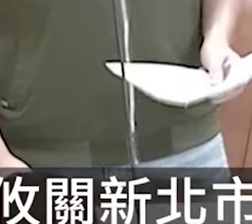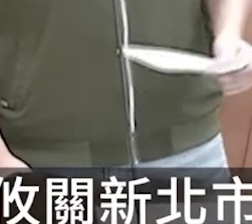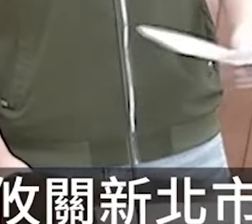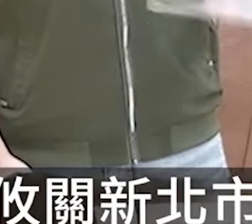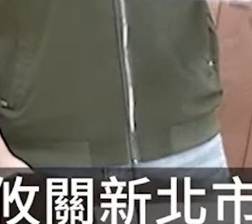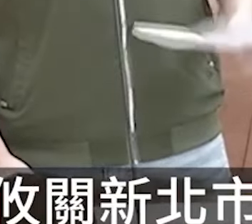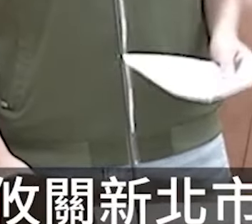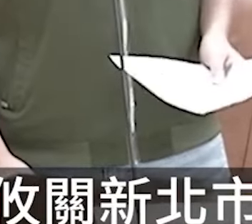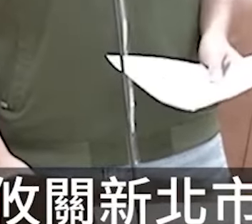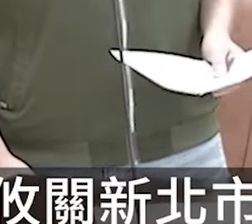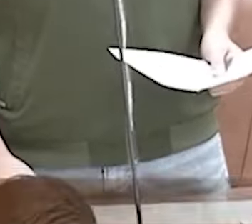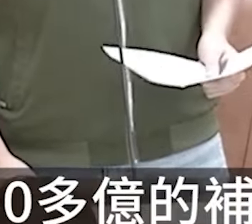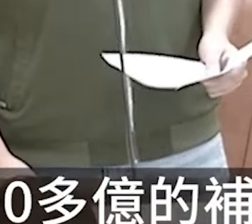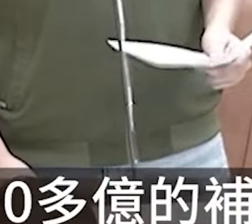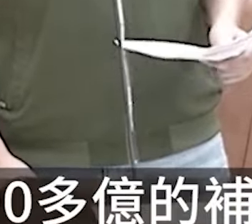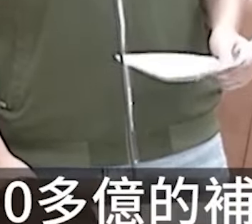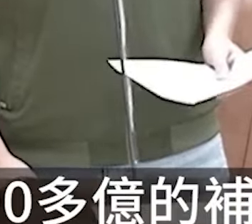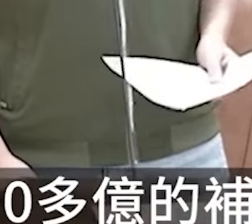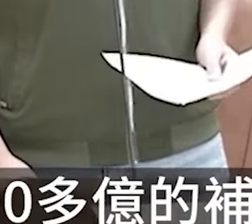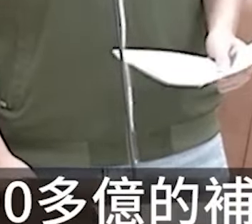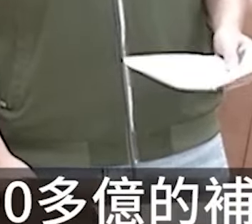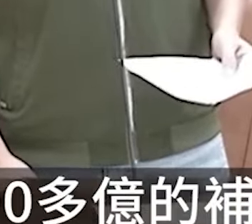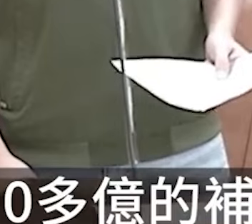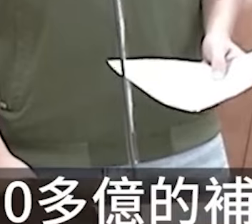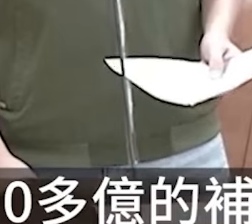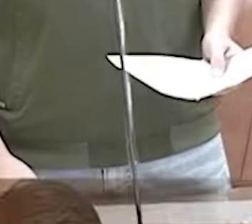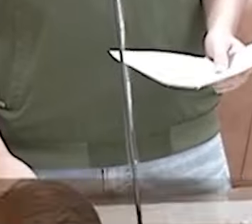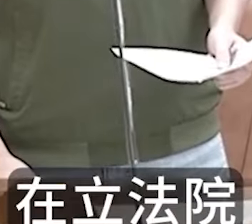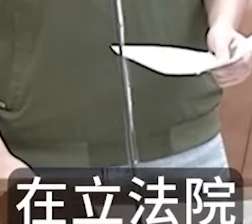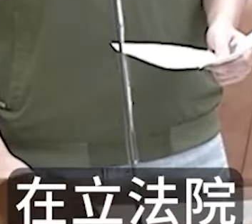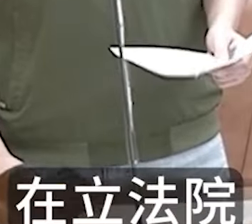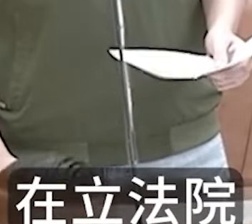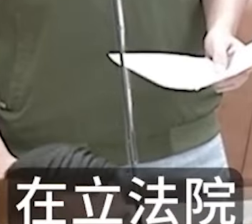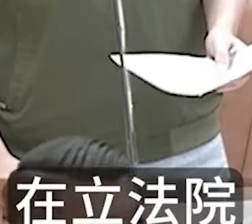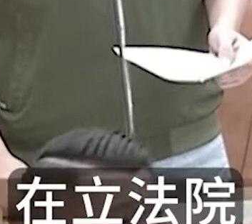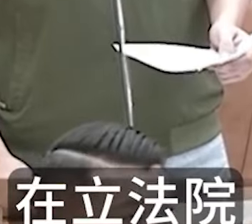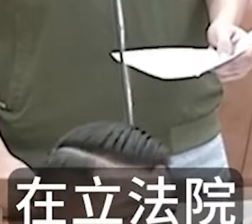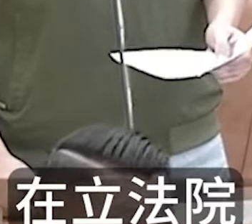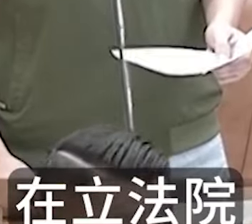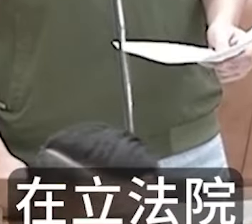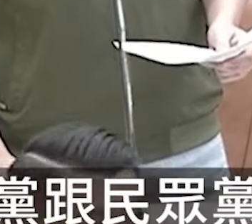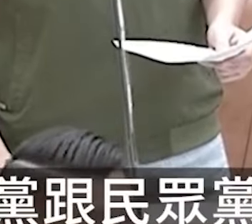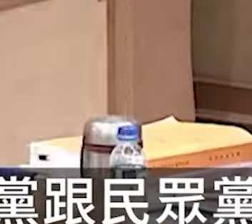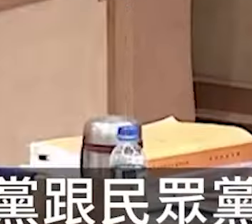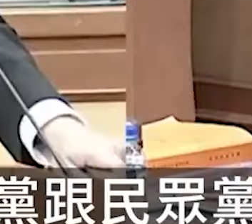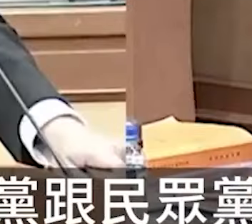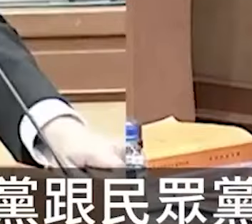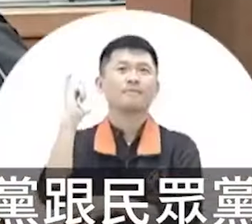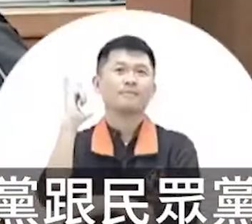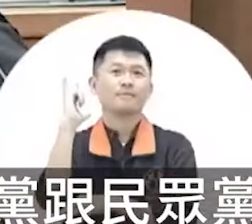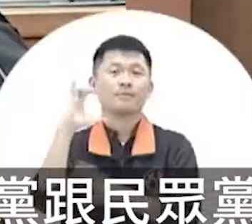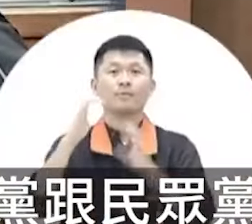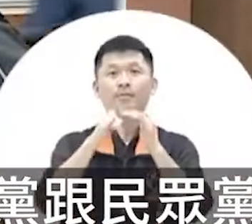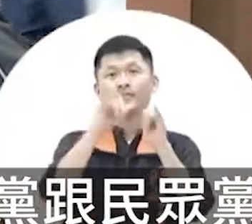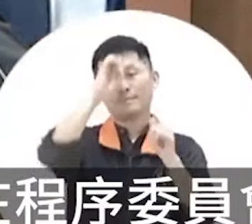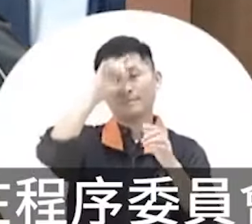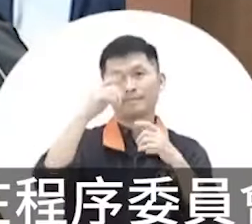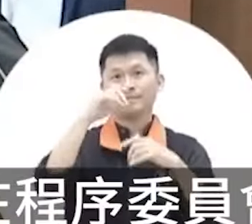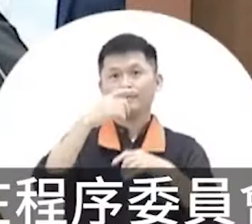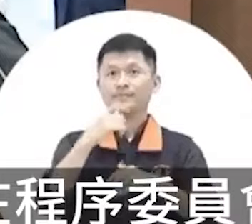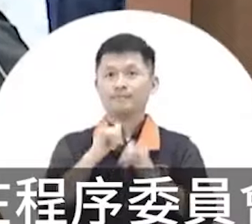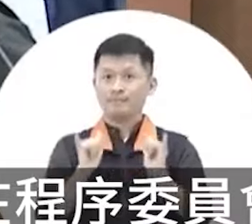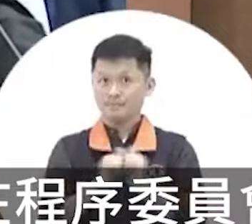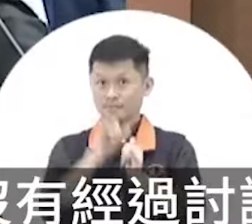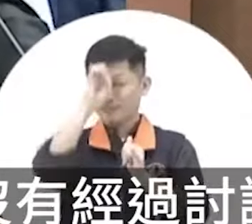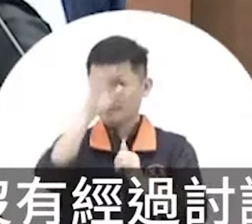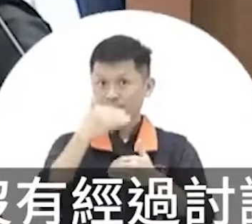关新北市政府达600多亿的补助款，在立法院有国民党跟民众党的立委在程